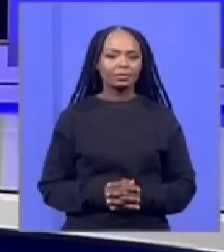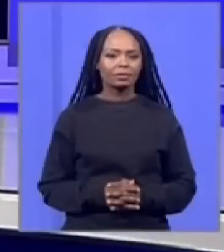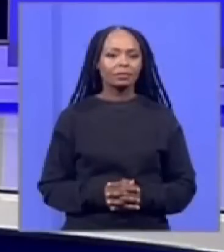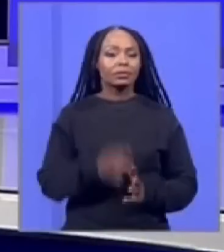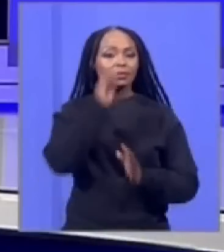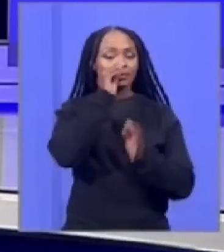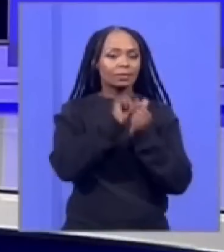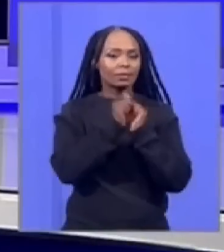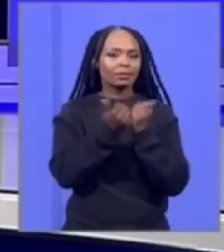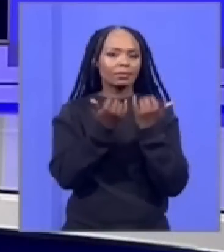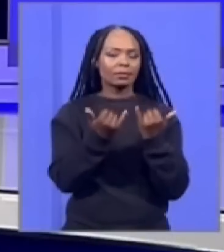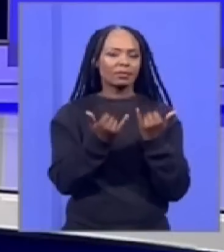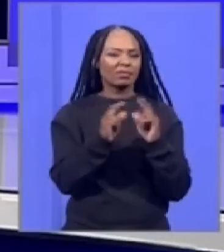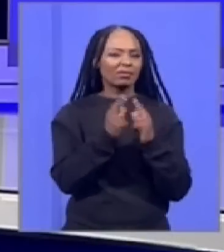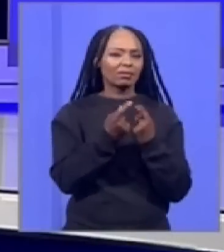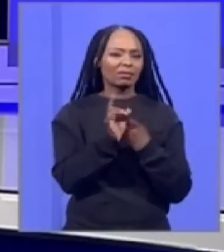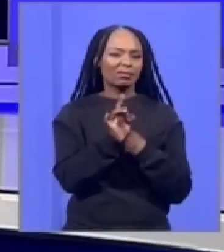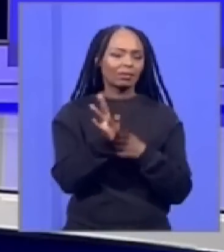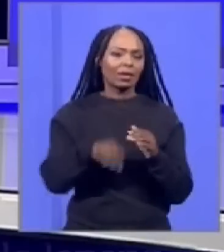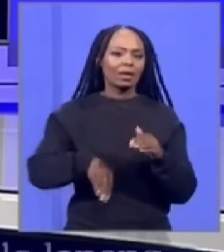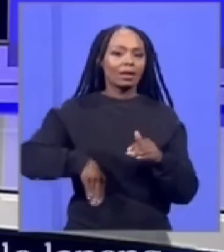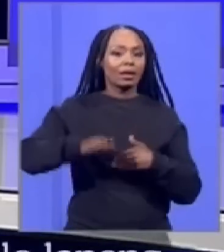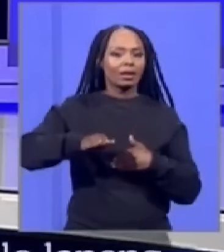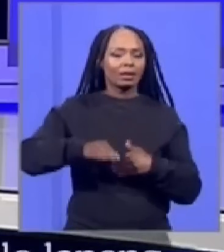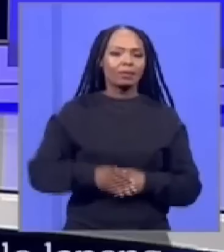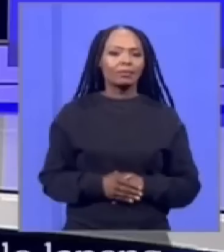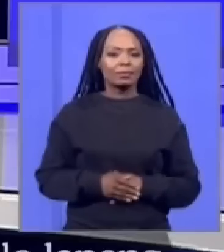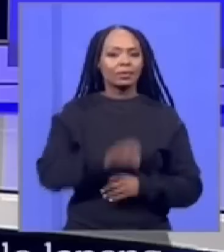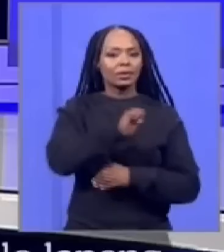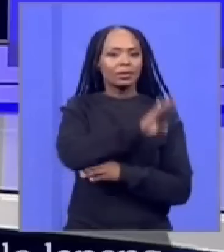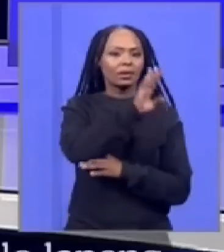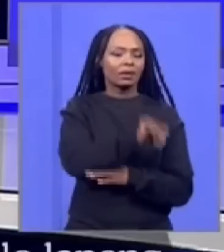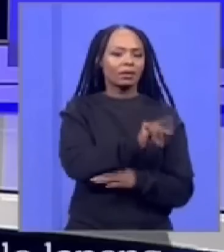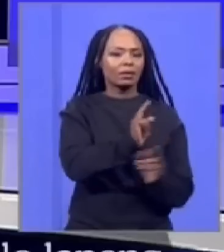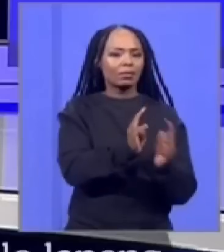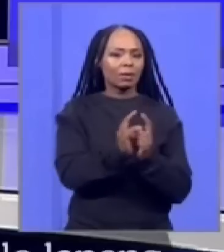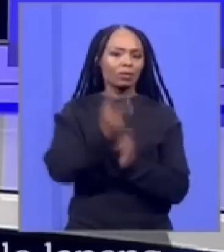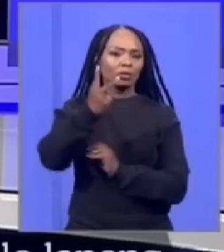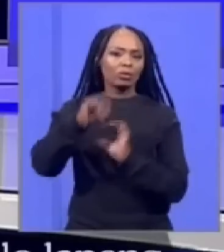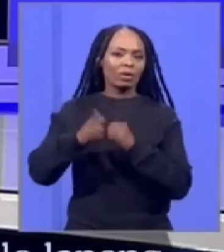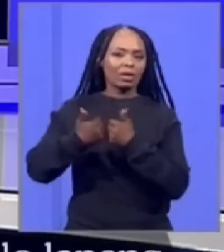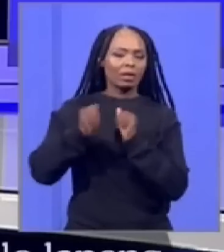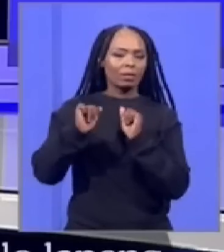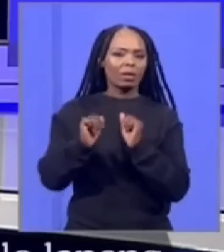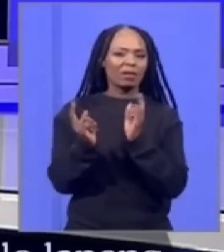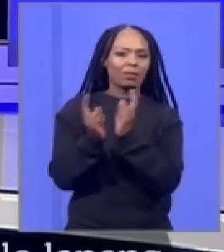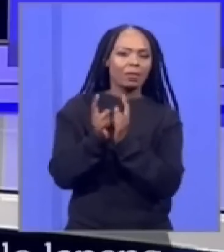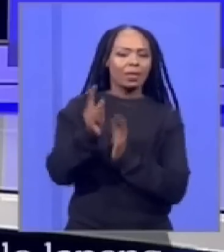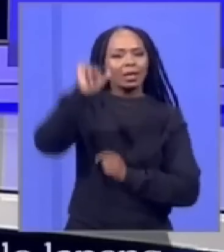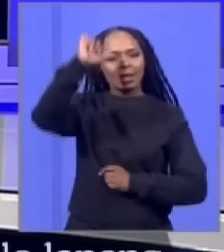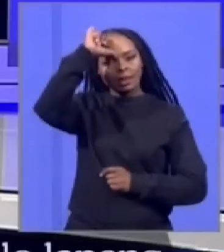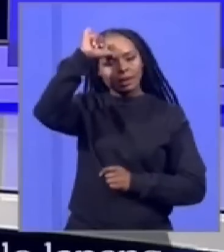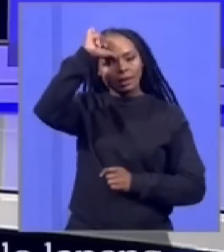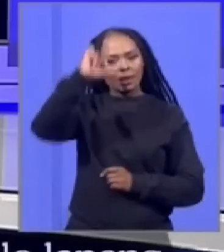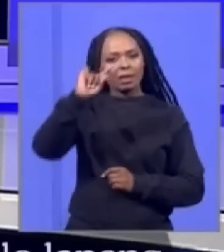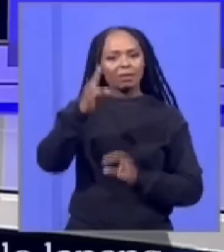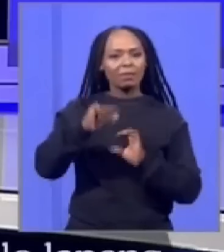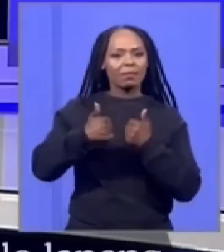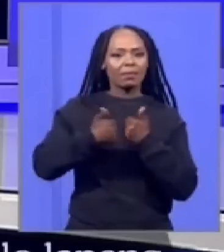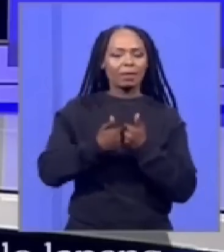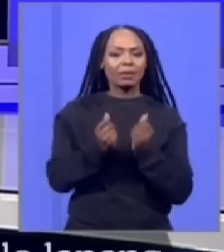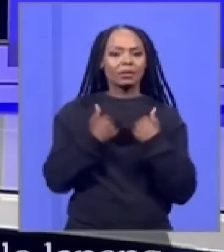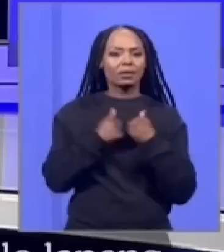Dipapadi mo re tshwere fela tsa papadi ya cricket mo Afrika Borwa e shebileng dipapadi tse pedi tsa teko kgatlhanong le India mo papadi ya pele e tlang ho